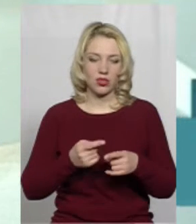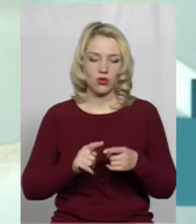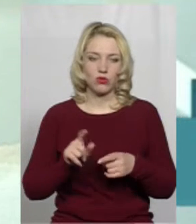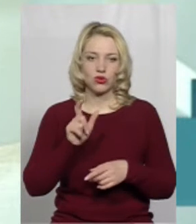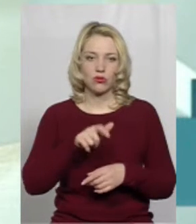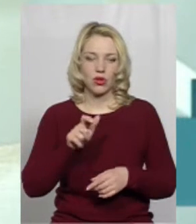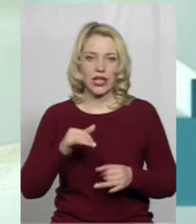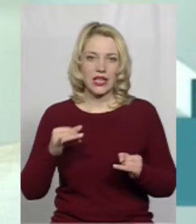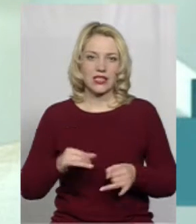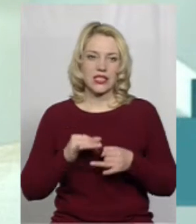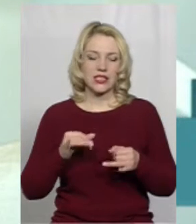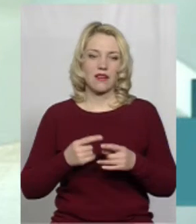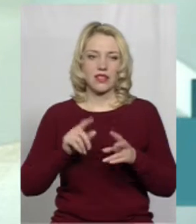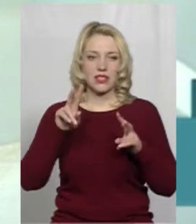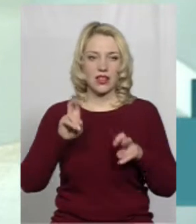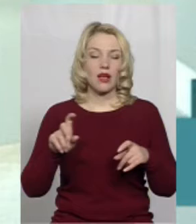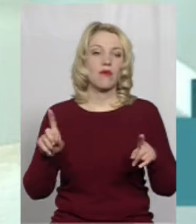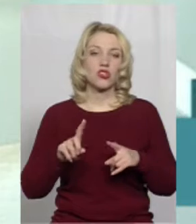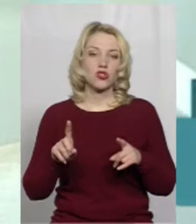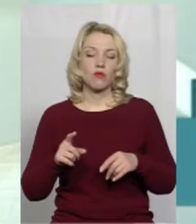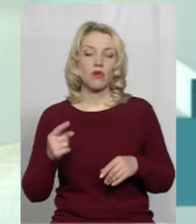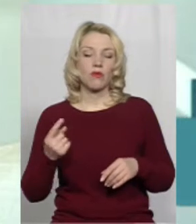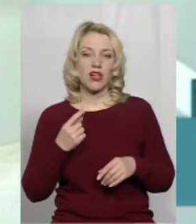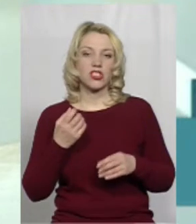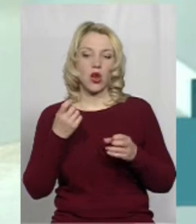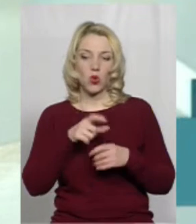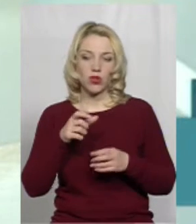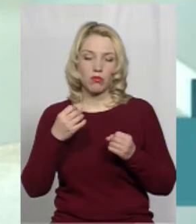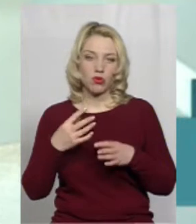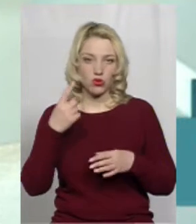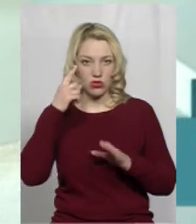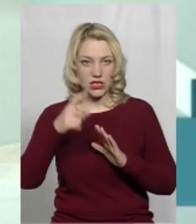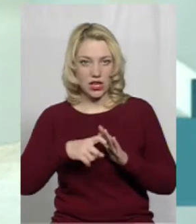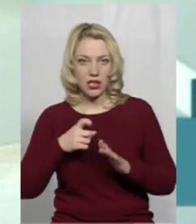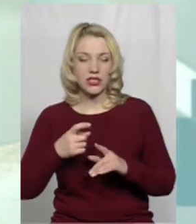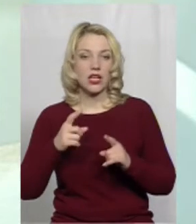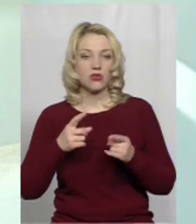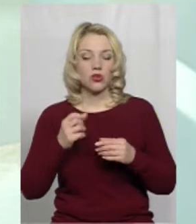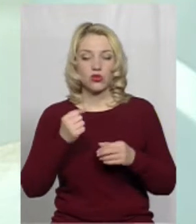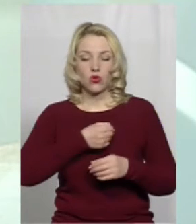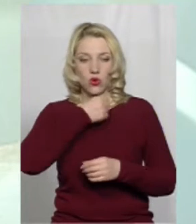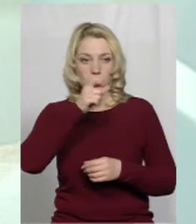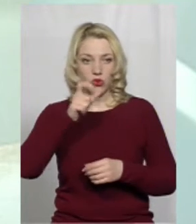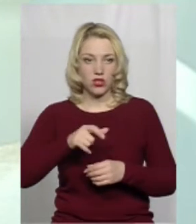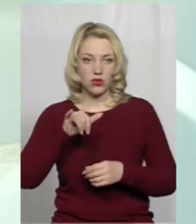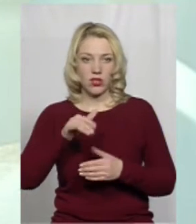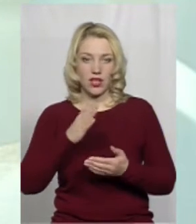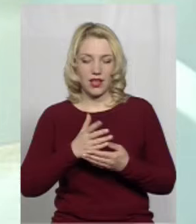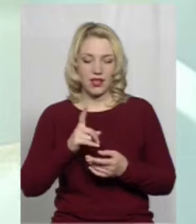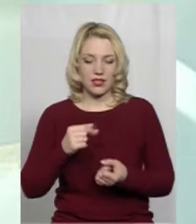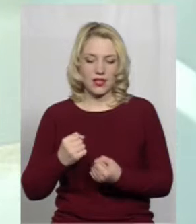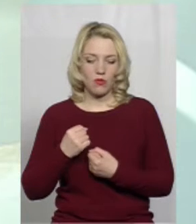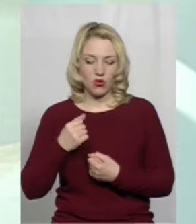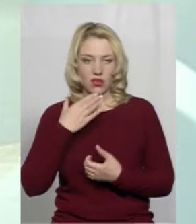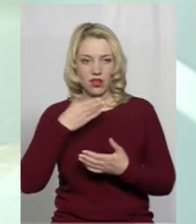щоб людей зацікавила ця тема. Щоб, по-перше, вони просто дізналися. Тому що, знаєте, доросла людина, в неї вже є якийсь імунітет